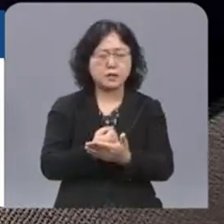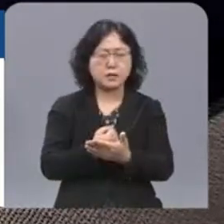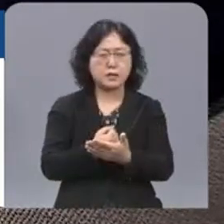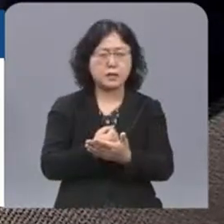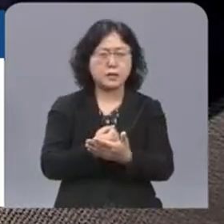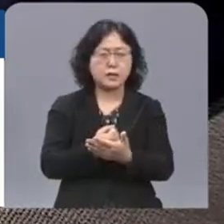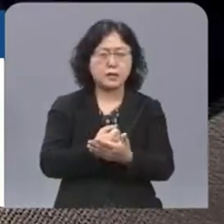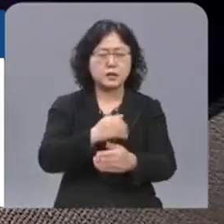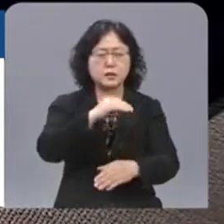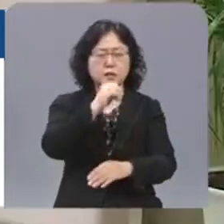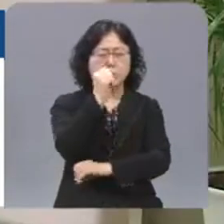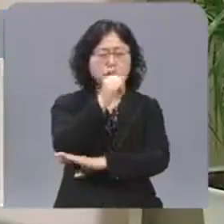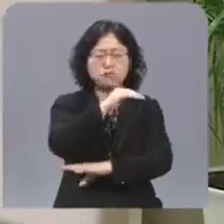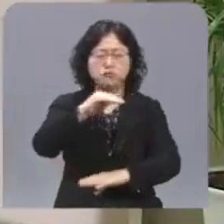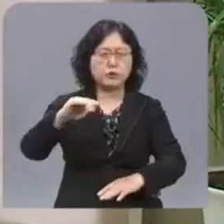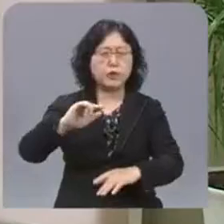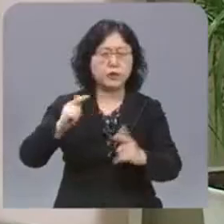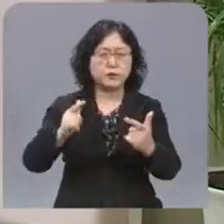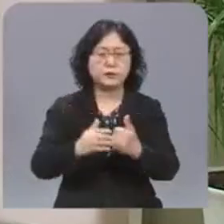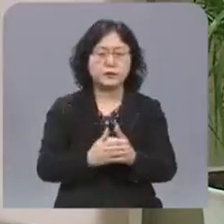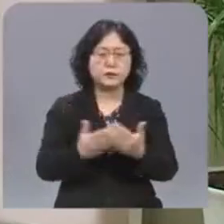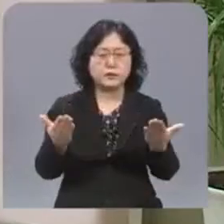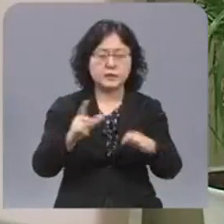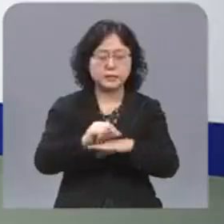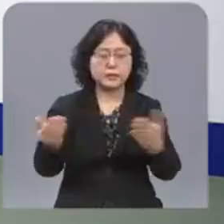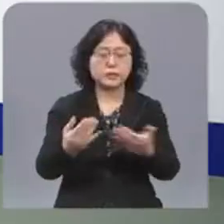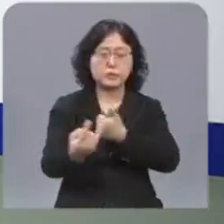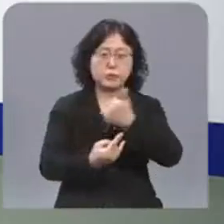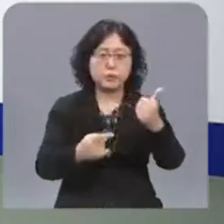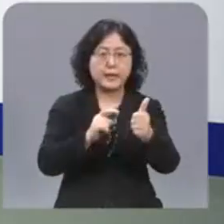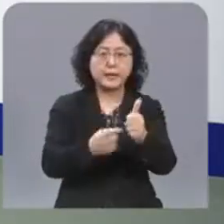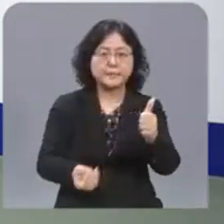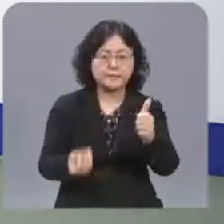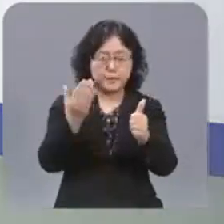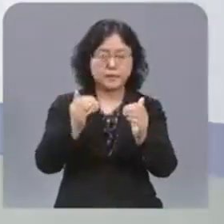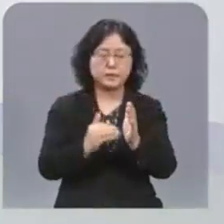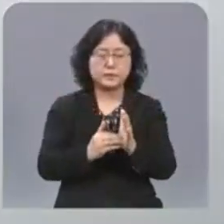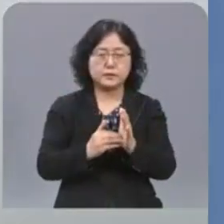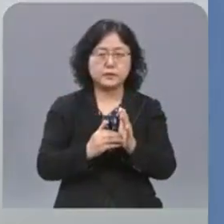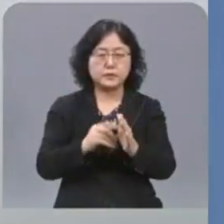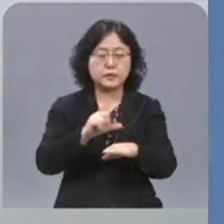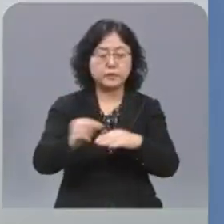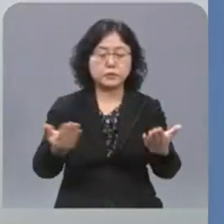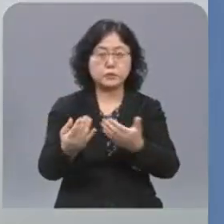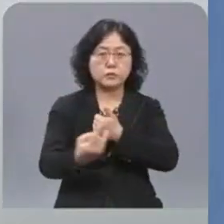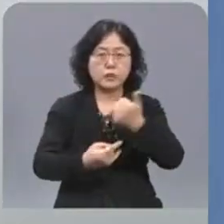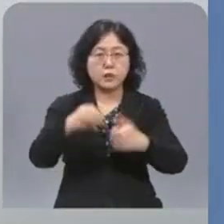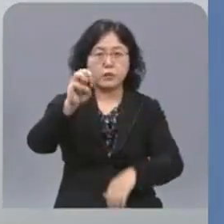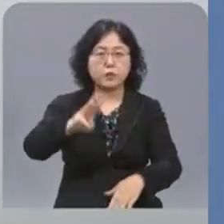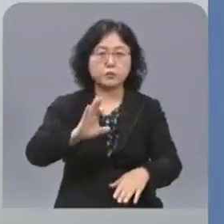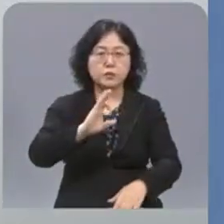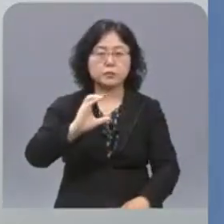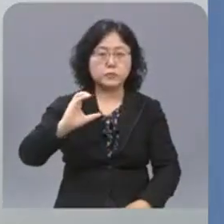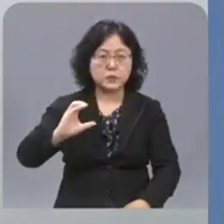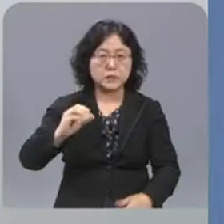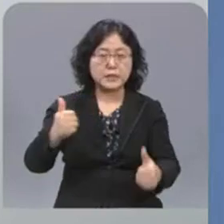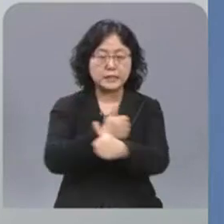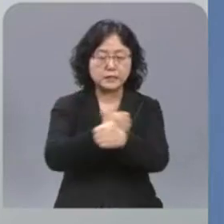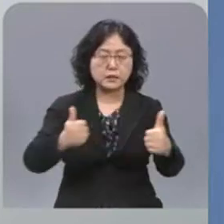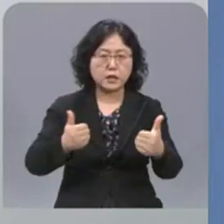상식선에서 벗어났다 시노인은 a씨의 손을 들어줬습니다 지노이는 광주fc의